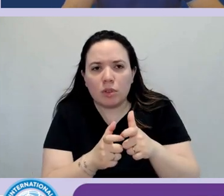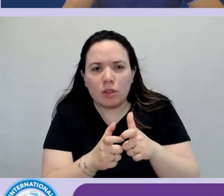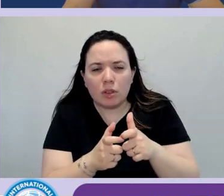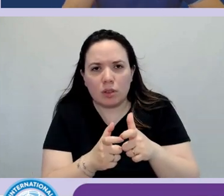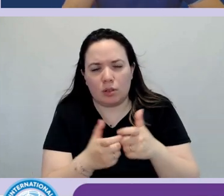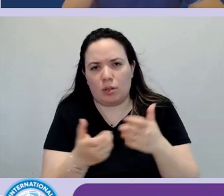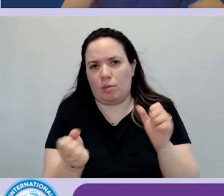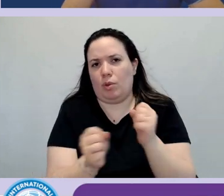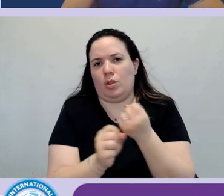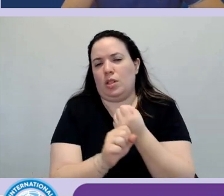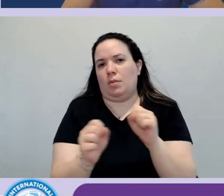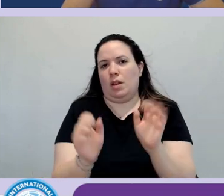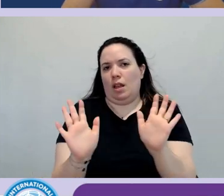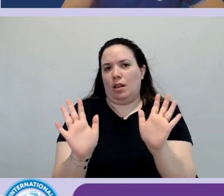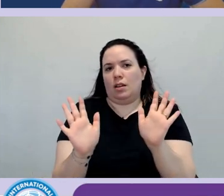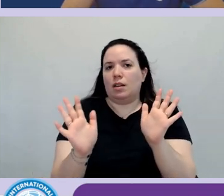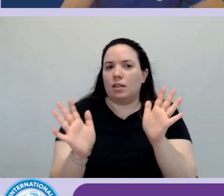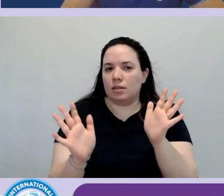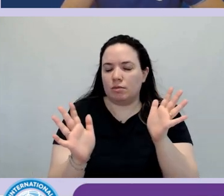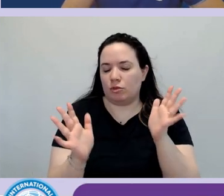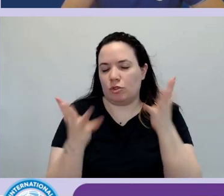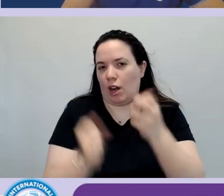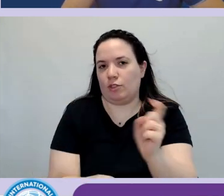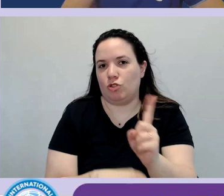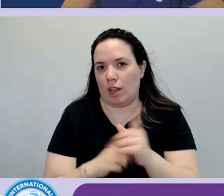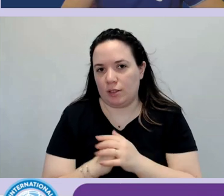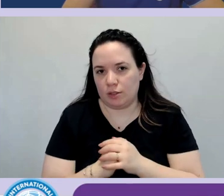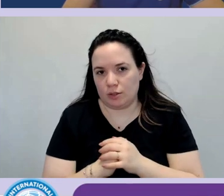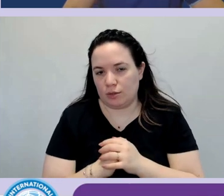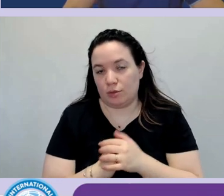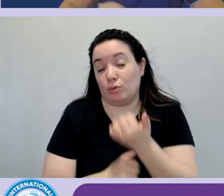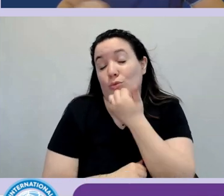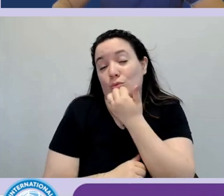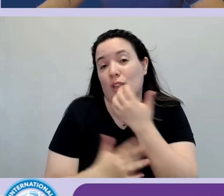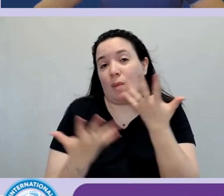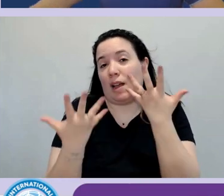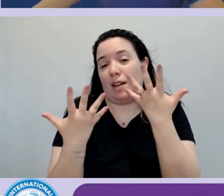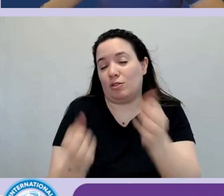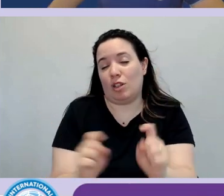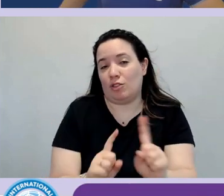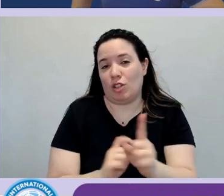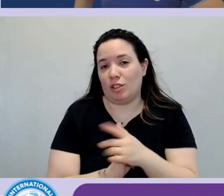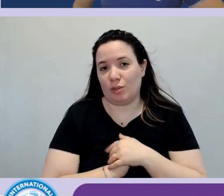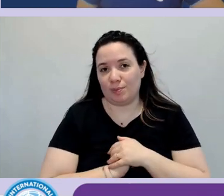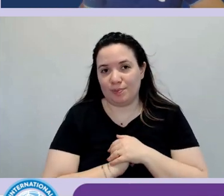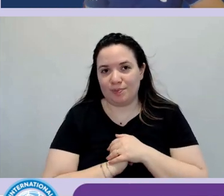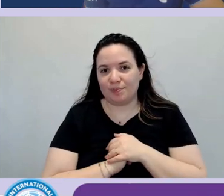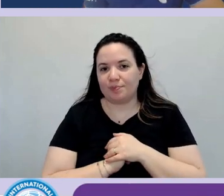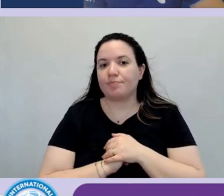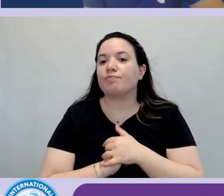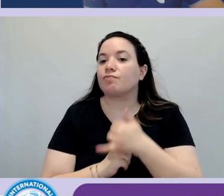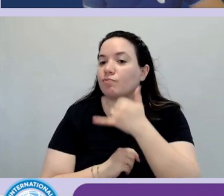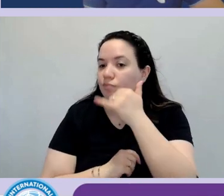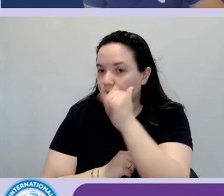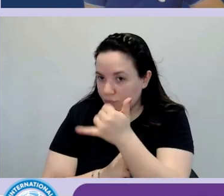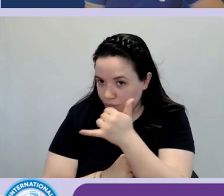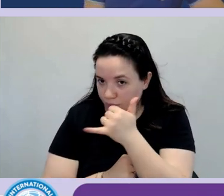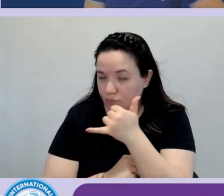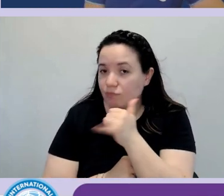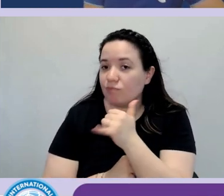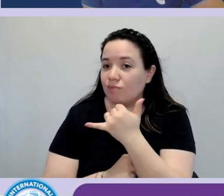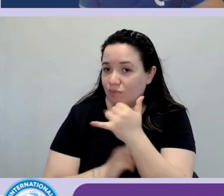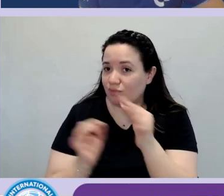pallottoliere no non ci sto infatti infatti chiedo scusa ma non ci sto Sono d'accordissimo Anche